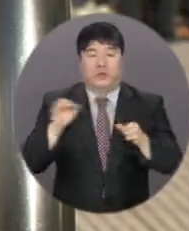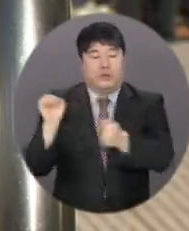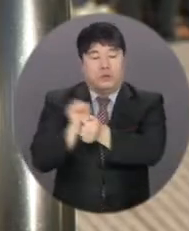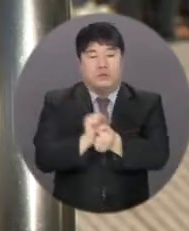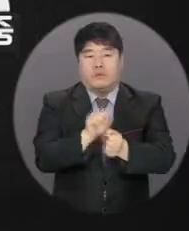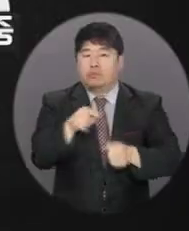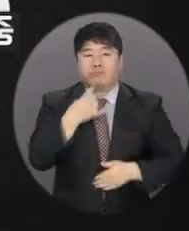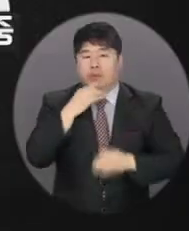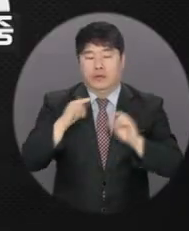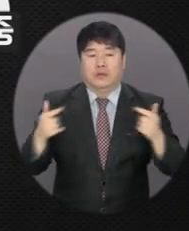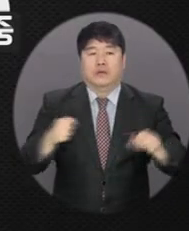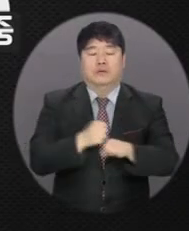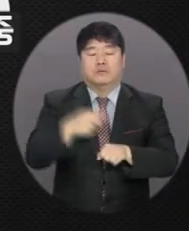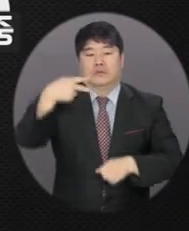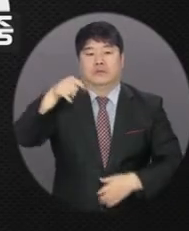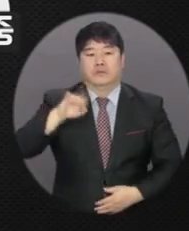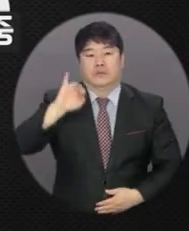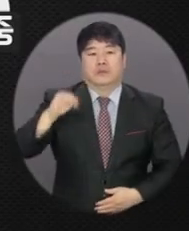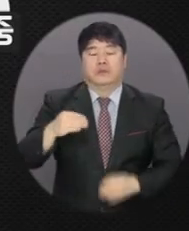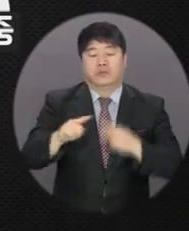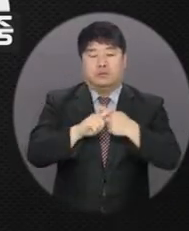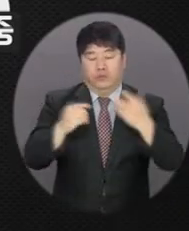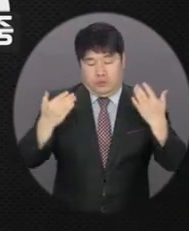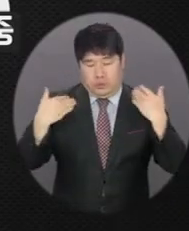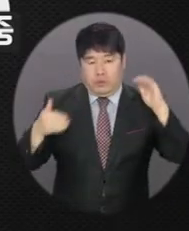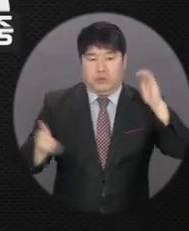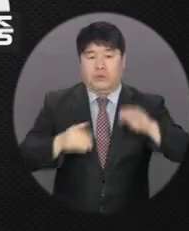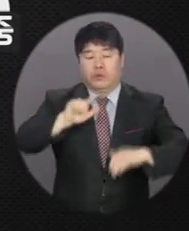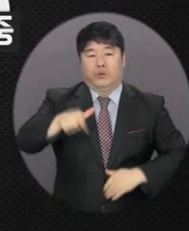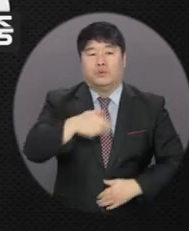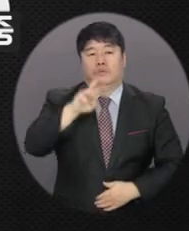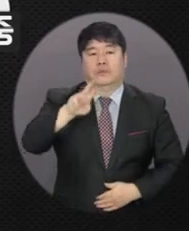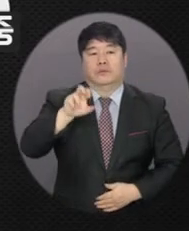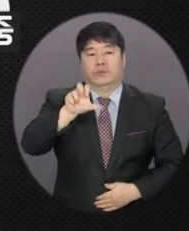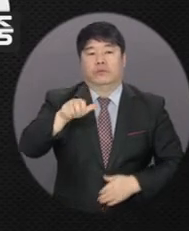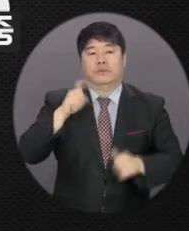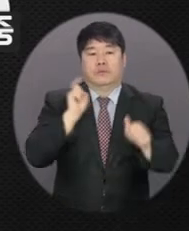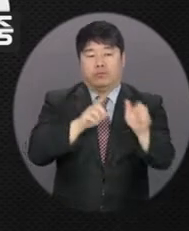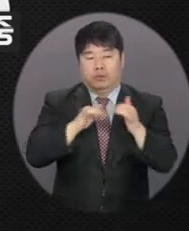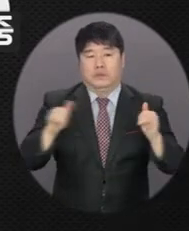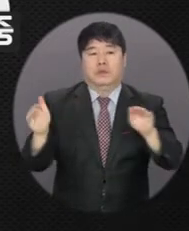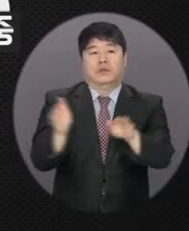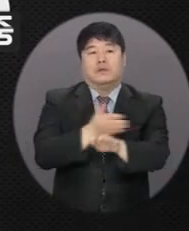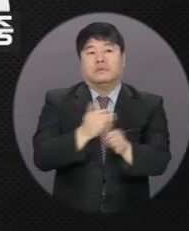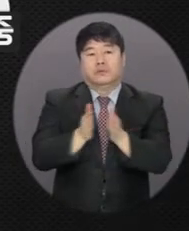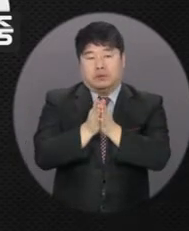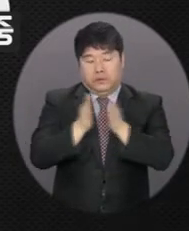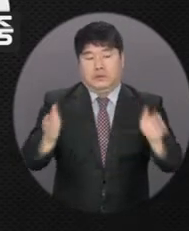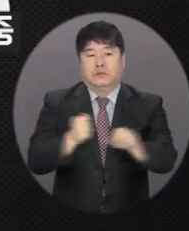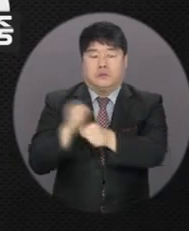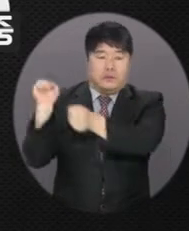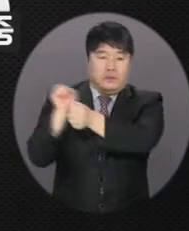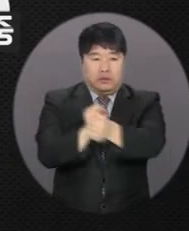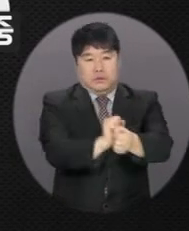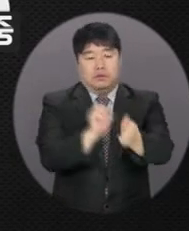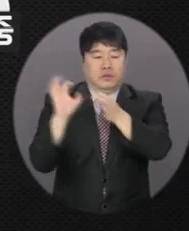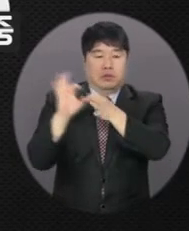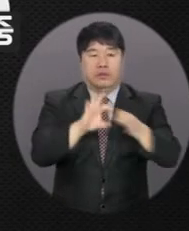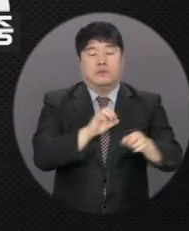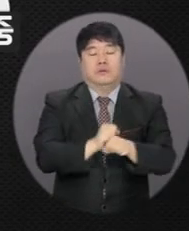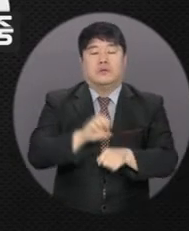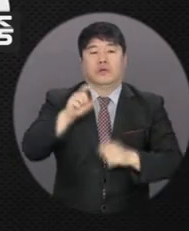아닙니다 상일 중 학교 학생인 광주 600 35번째 박진 자 에서 시작된 연세 감염은 같은 반 남학생